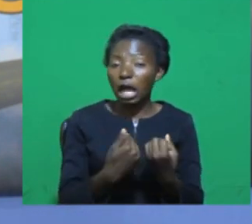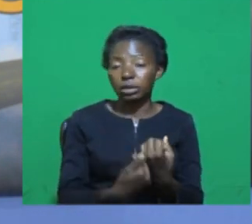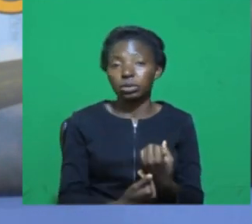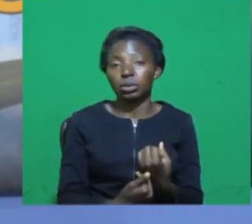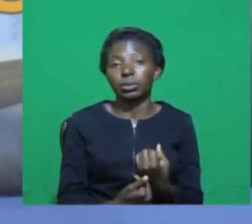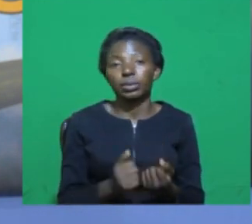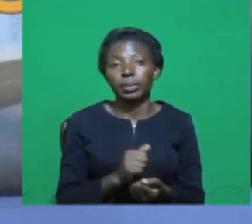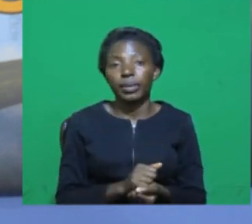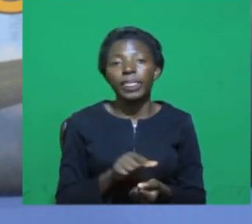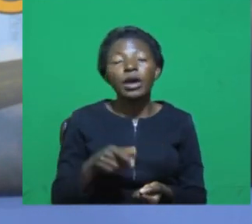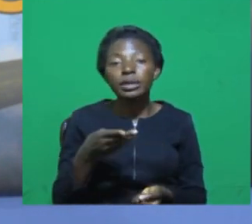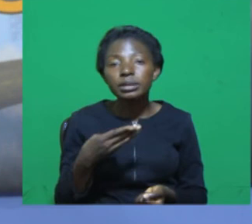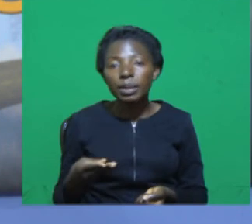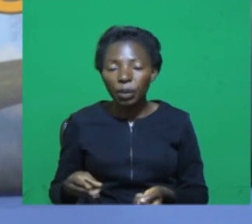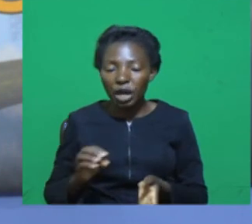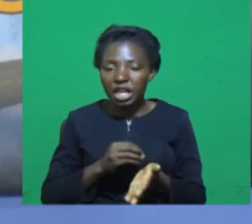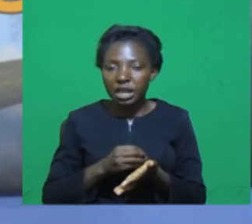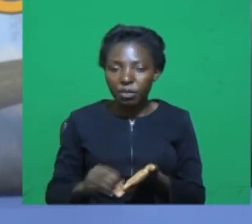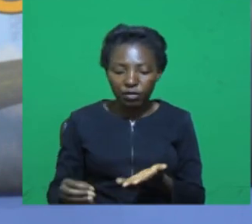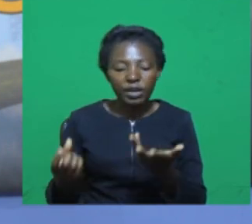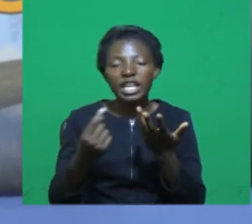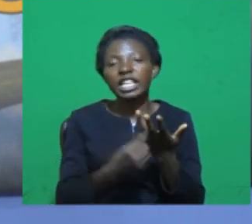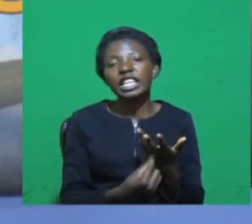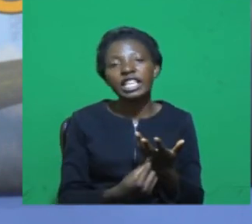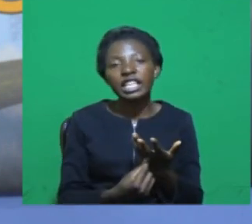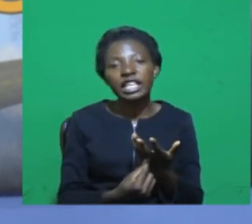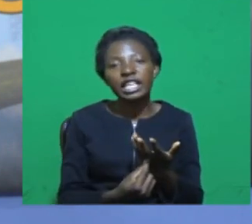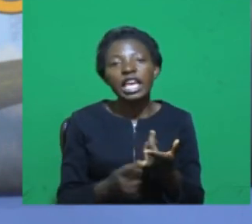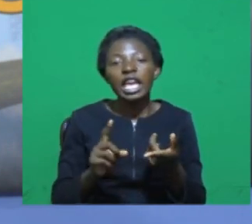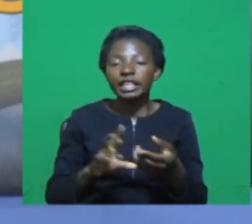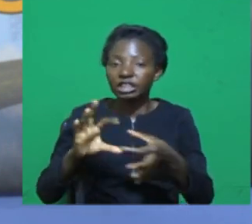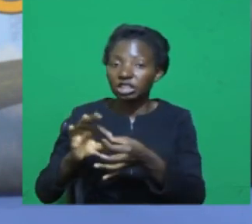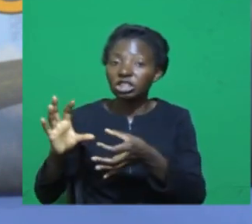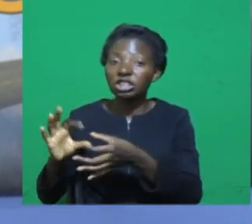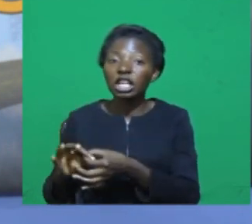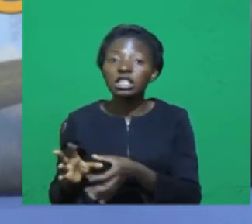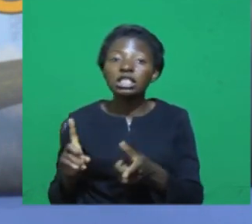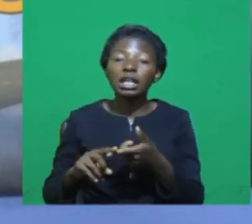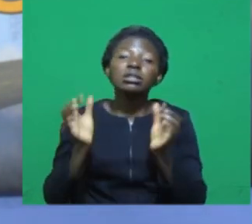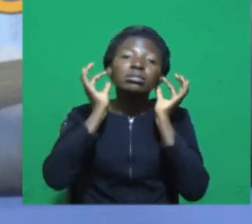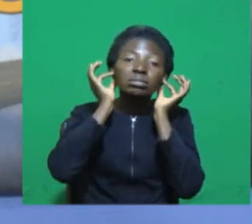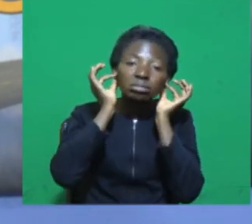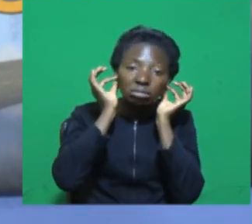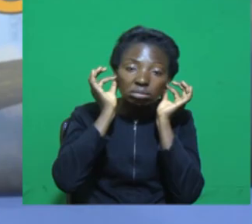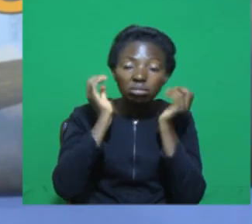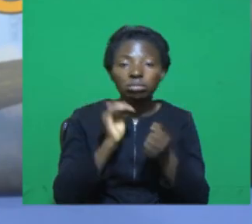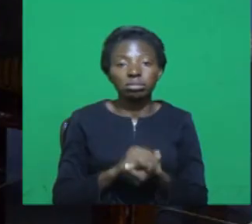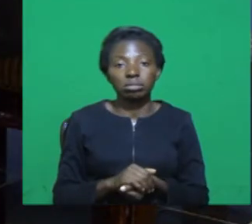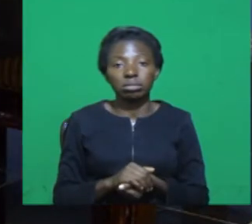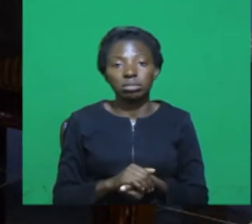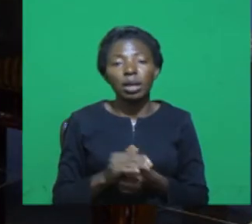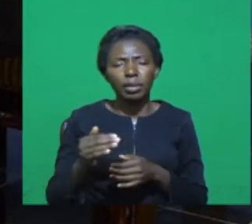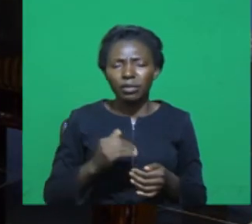pastor, maona zvinhu zviri kubviswa nevafana hanzi vangu vaine zvimacheni mumaoko nezvimaskuru munzeve. Ndakambokuudzai imi